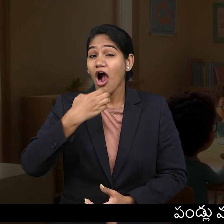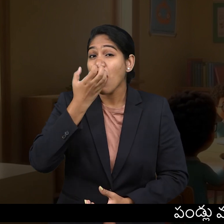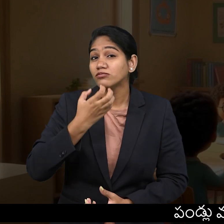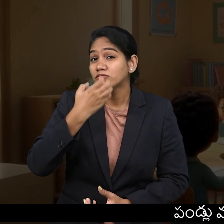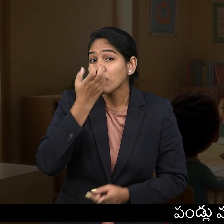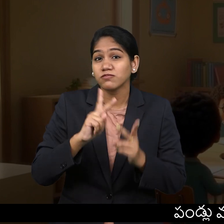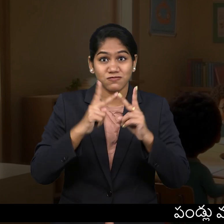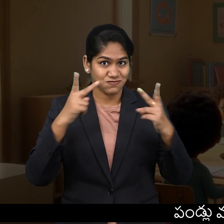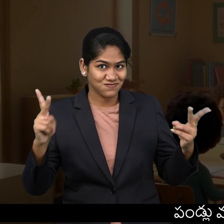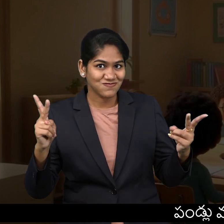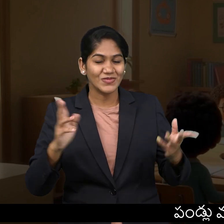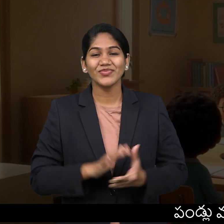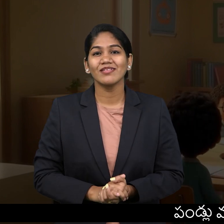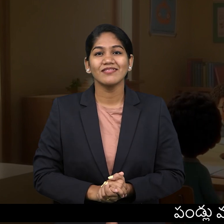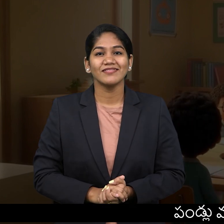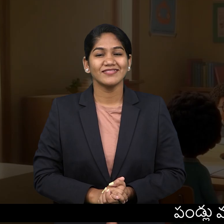పండ్లు